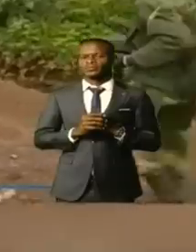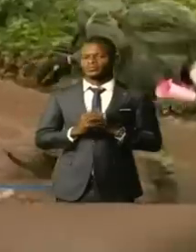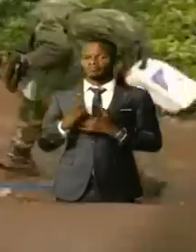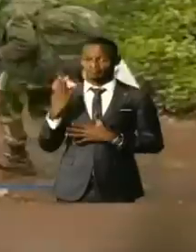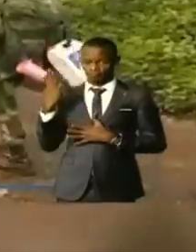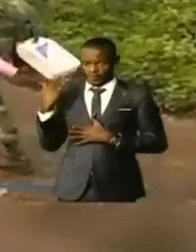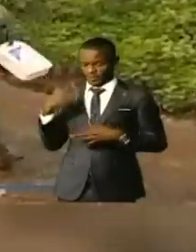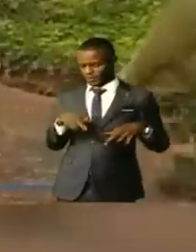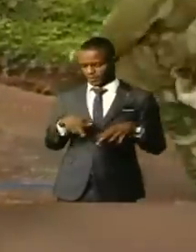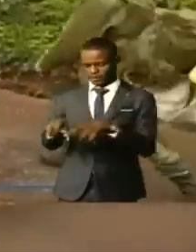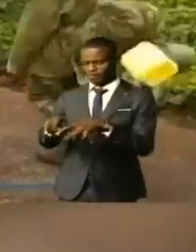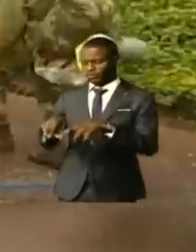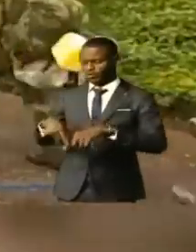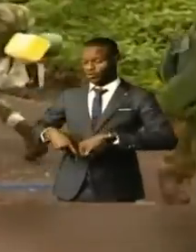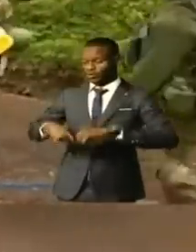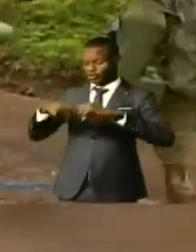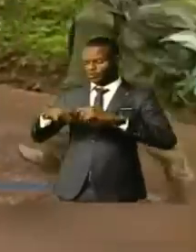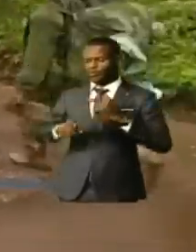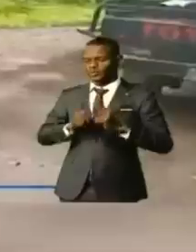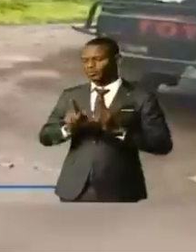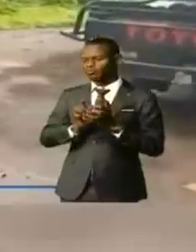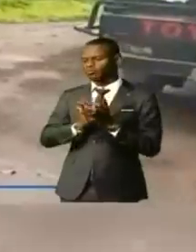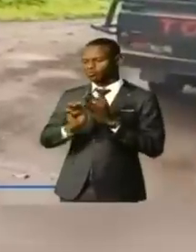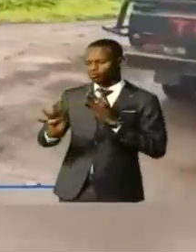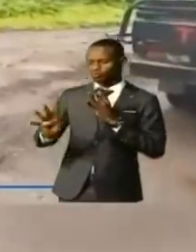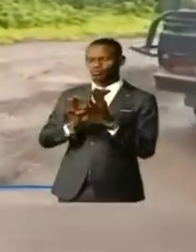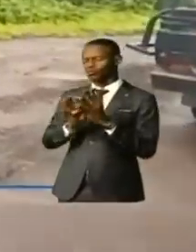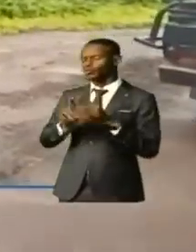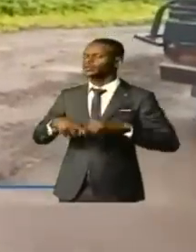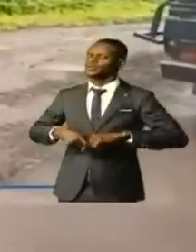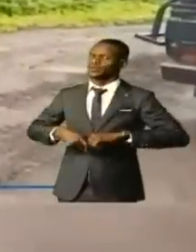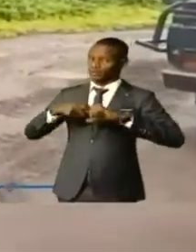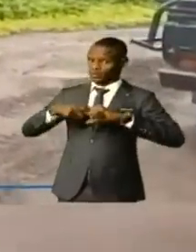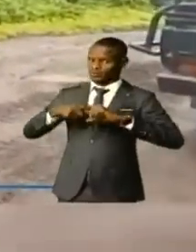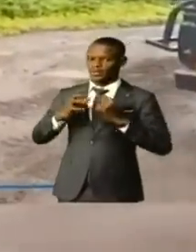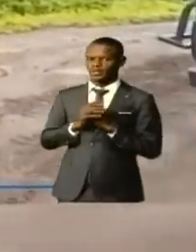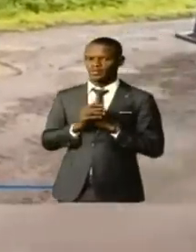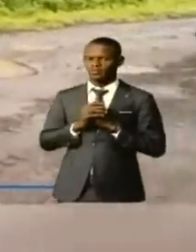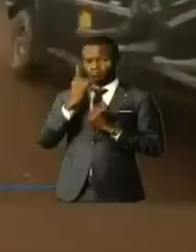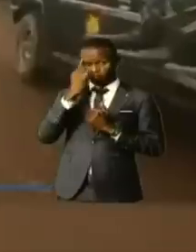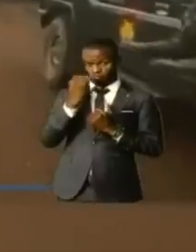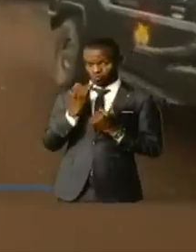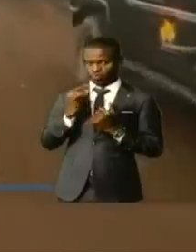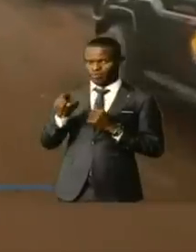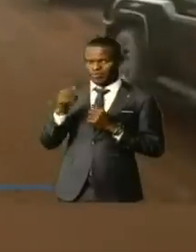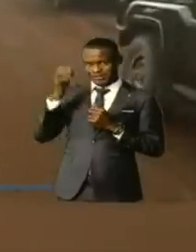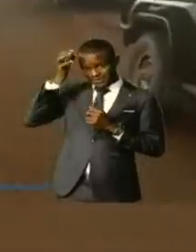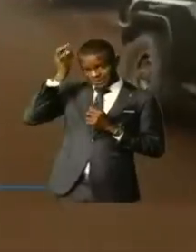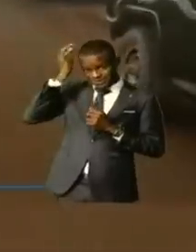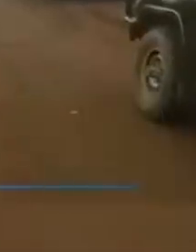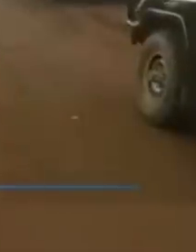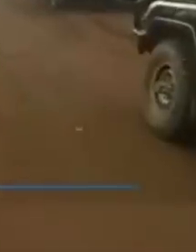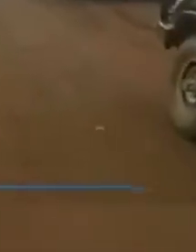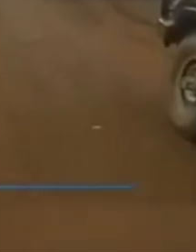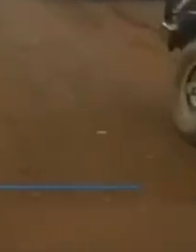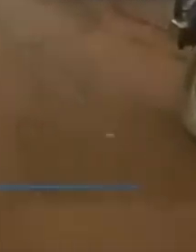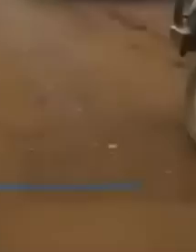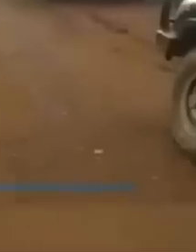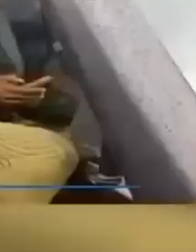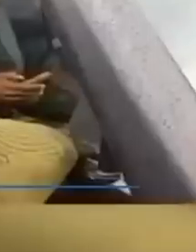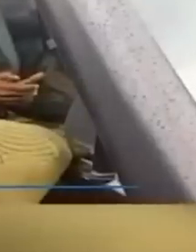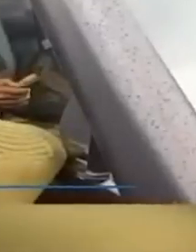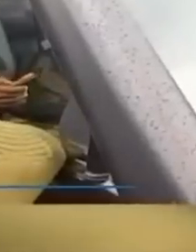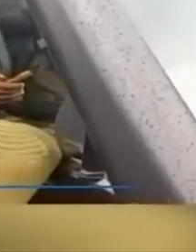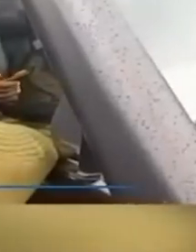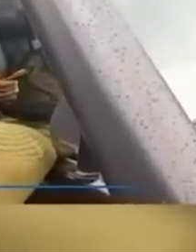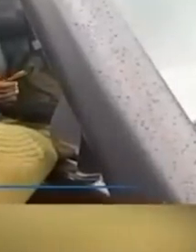circulation grâce à une patrouille de combat des éléments des forces armées de la République démocratique du Congo ce dimanche 29 mai dans la